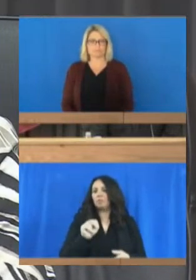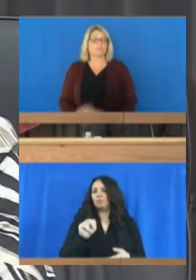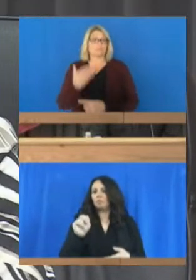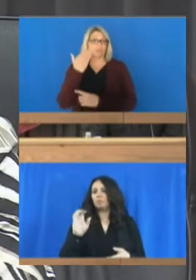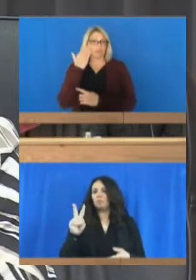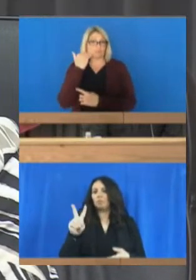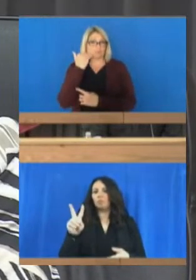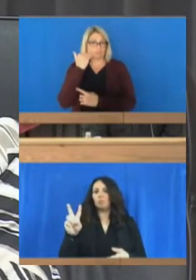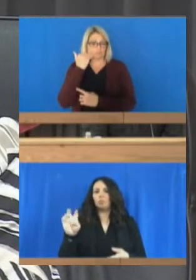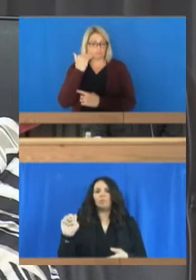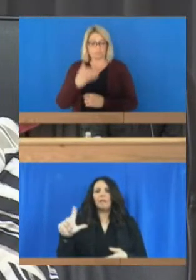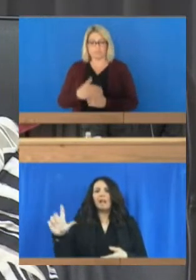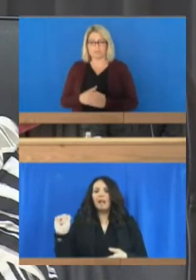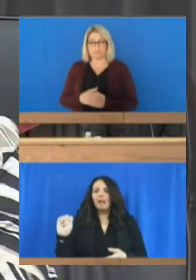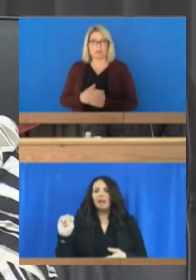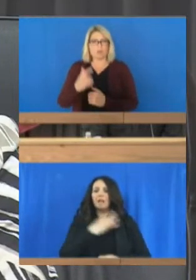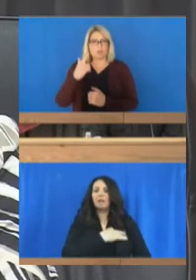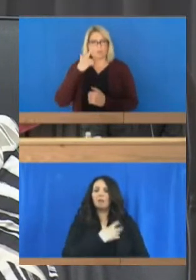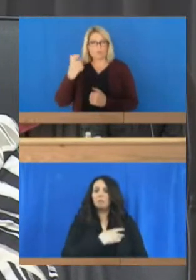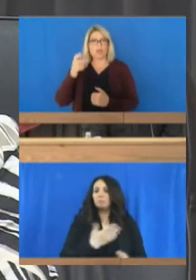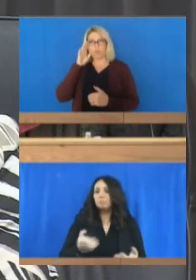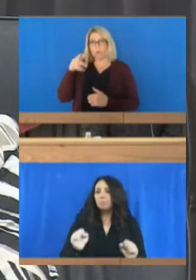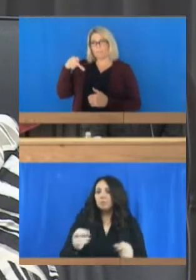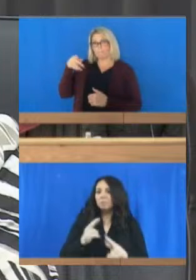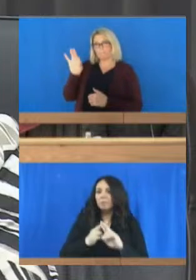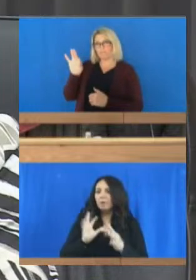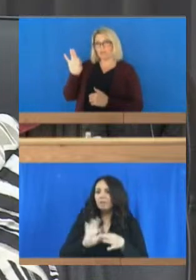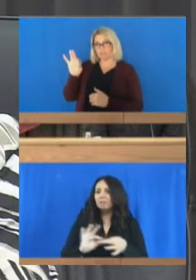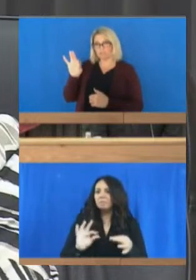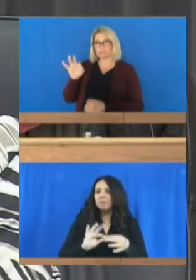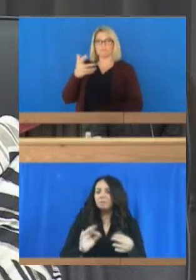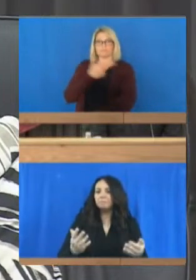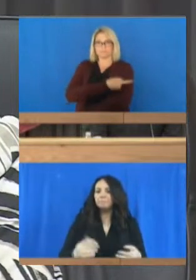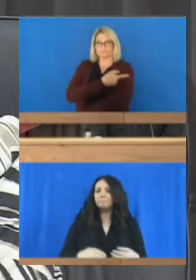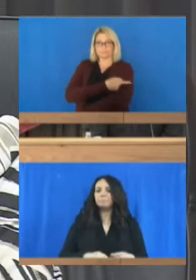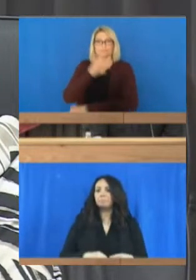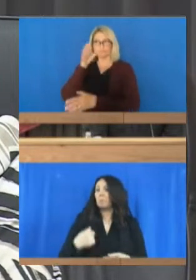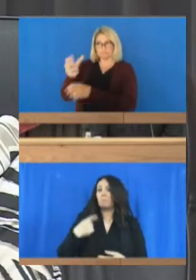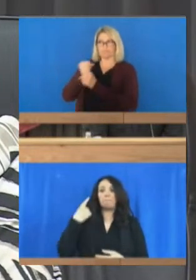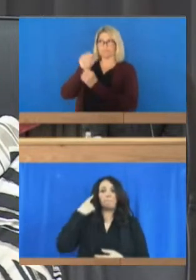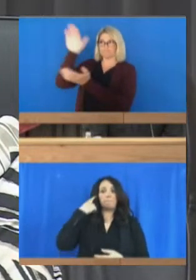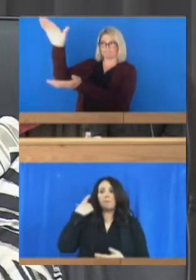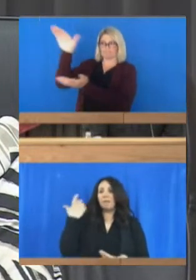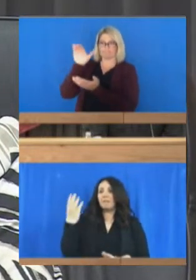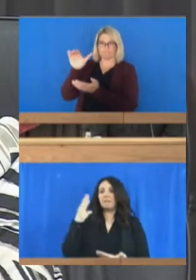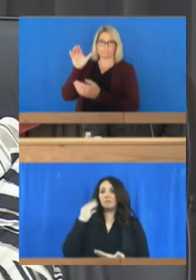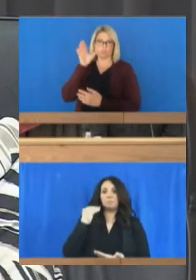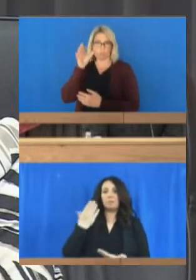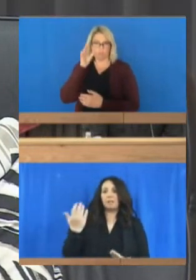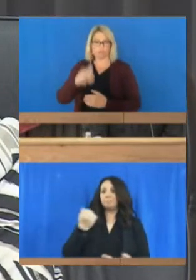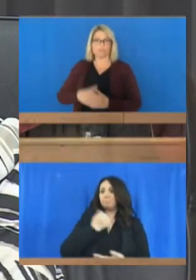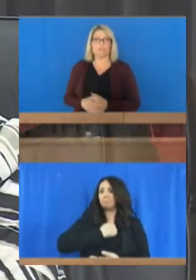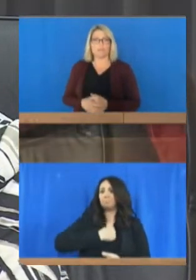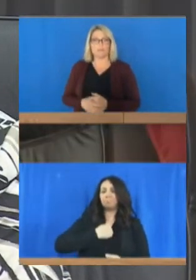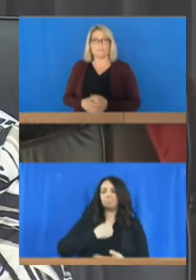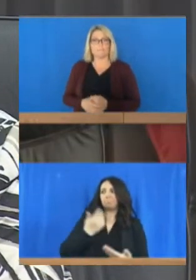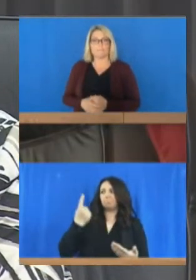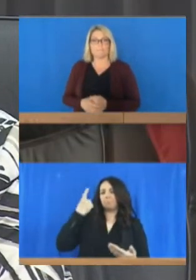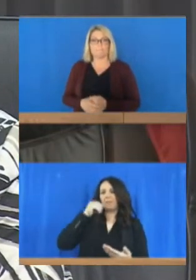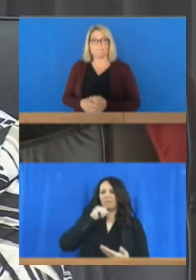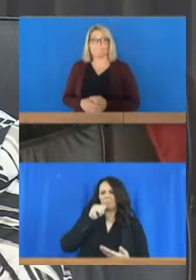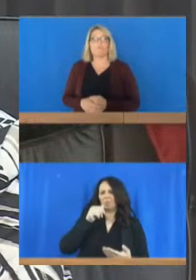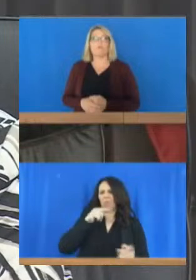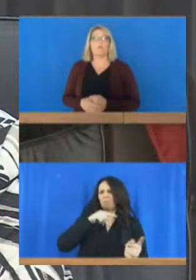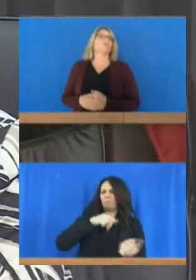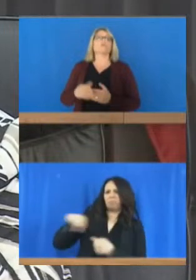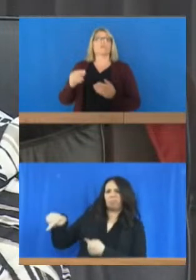As-tu suivi, M. Hughes? Oui, toujours pour Mme Russell. La zone 4 va en s'améliorant, de